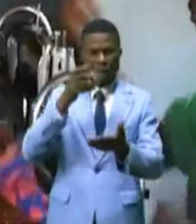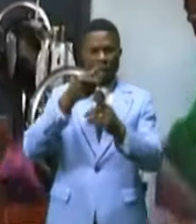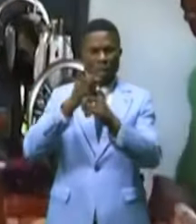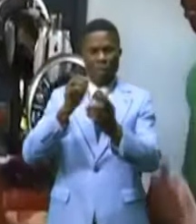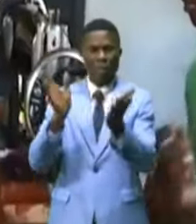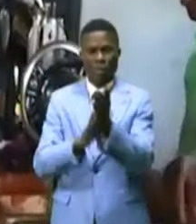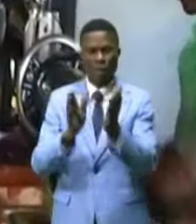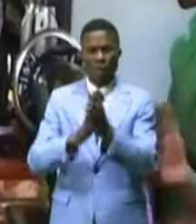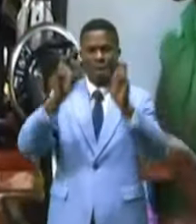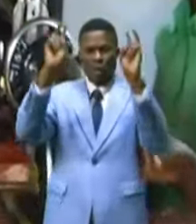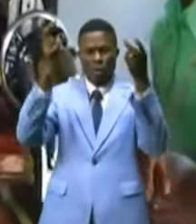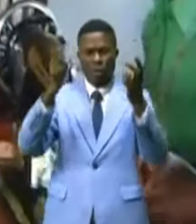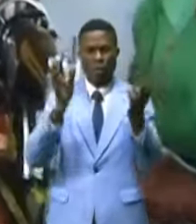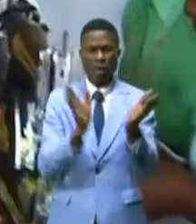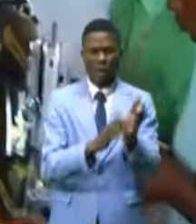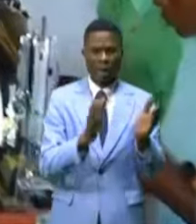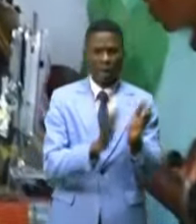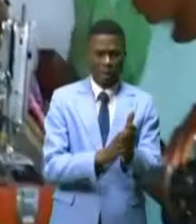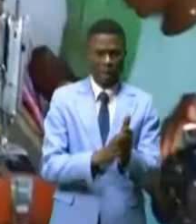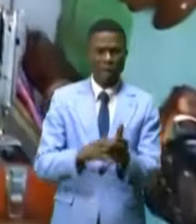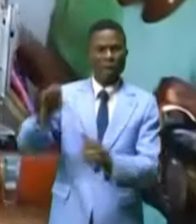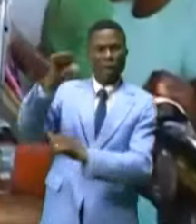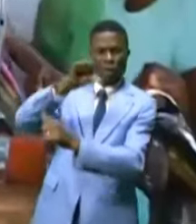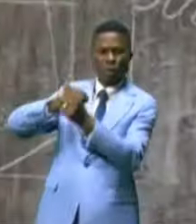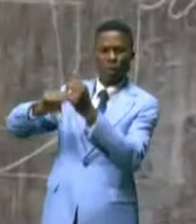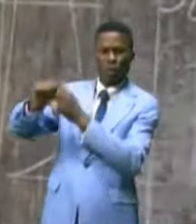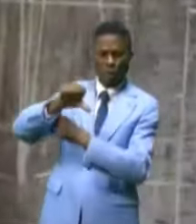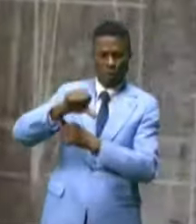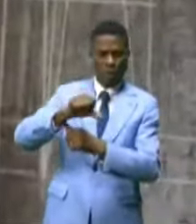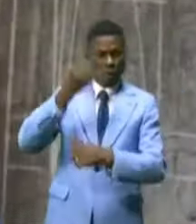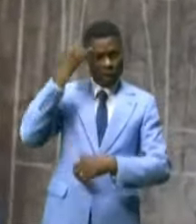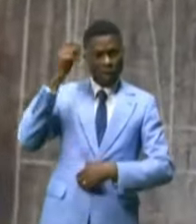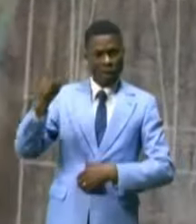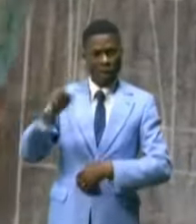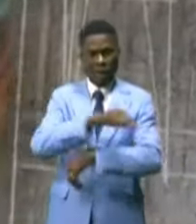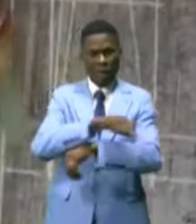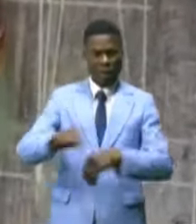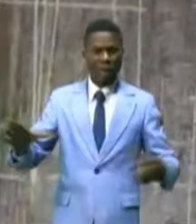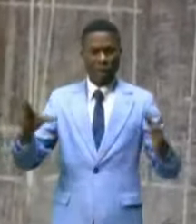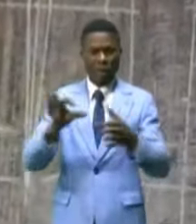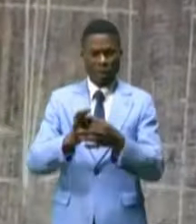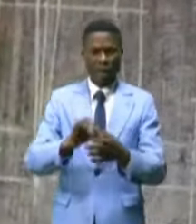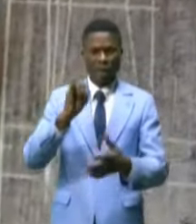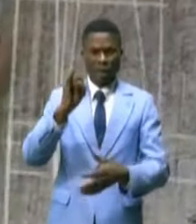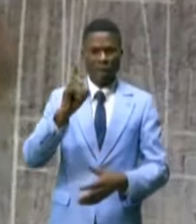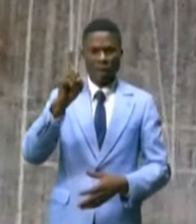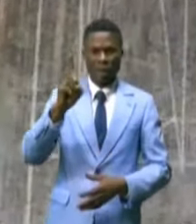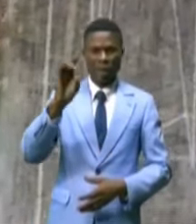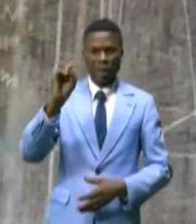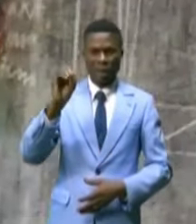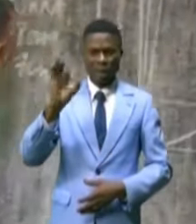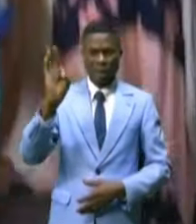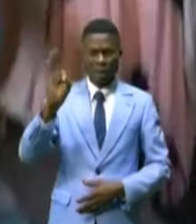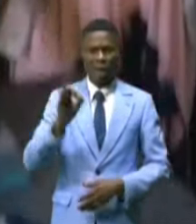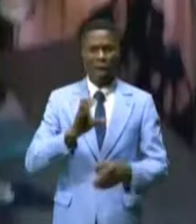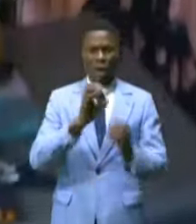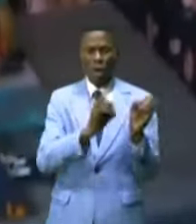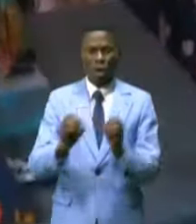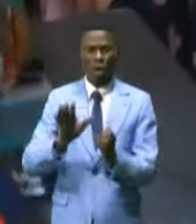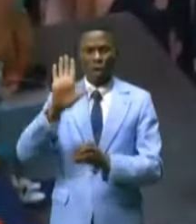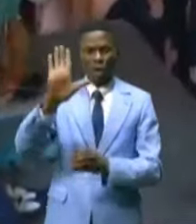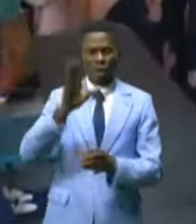de la cité, des écoles de la périphérie. Selon lui, le bureau des liaisons d'Idiofa organise 5 filières,